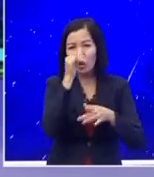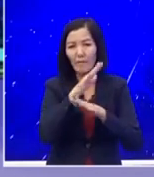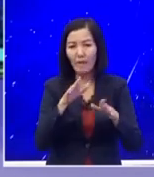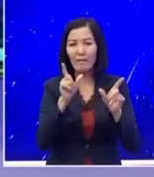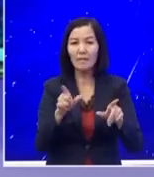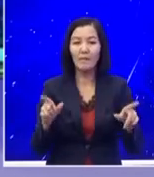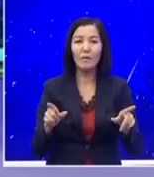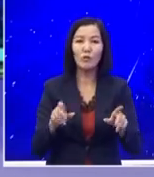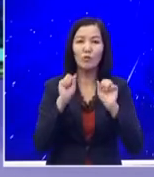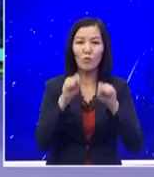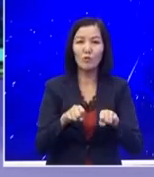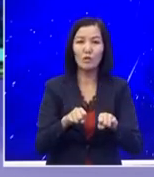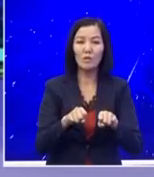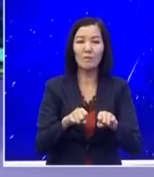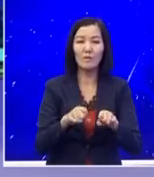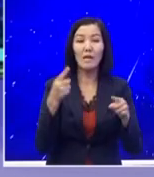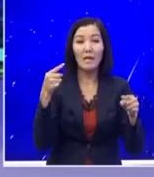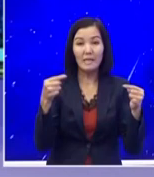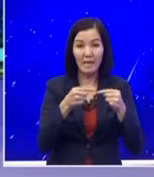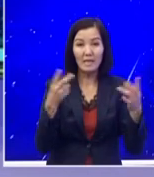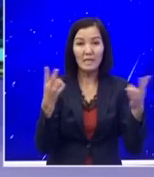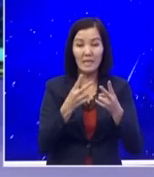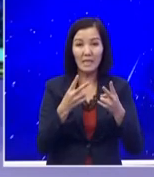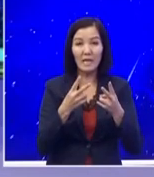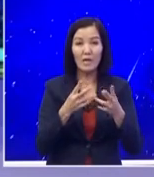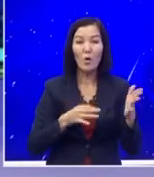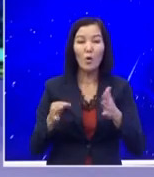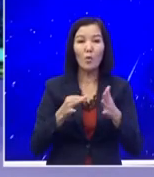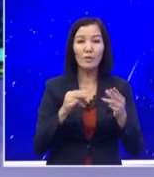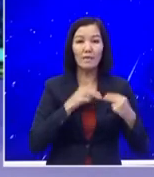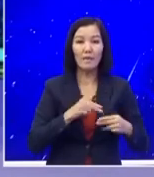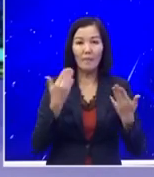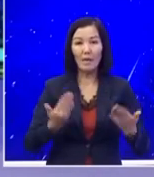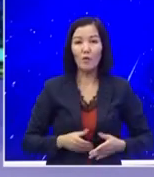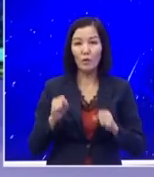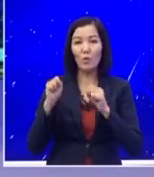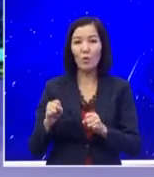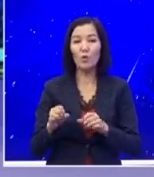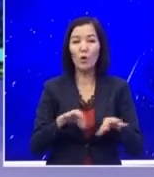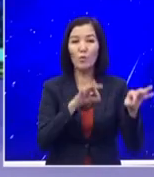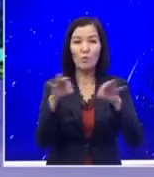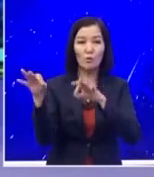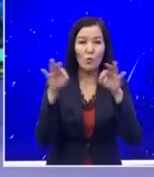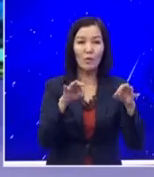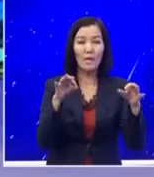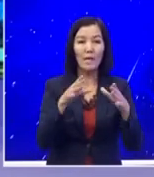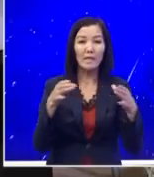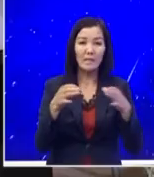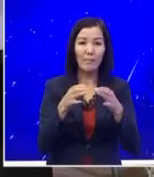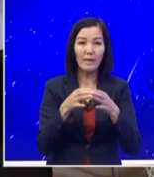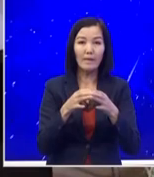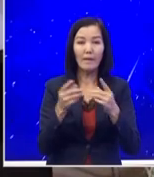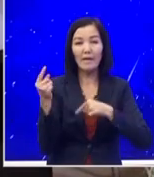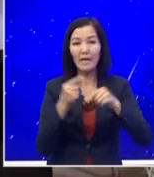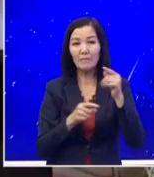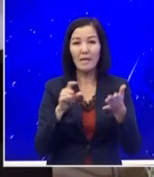шектелген азаматтар үшін қолжетімді санатқа сәйкестендіріледі. Облыстық еңбек, әлеуметтік қорғау және көші-қон департаменті мен өңірлік